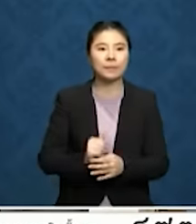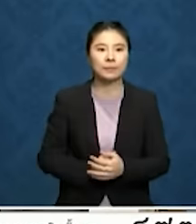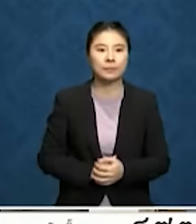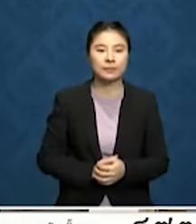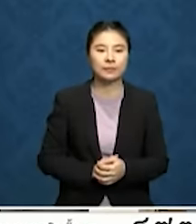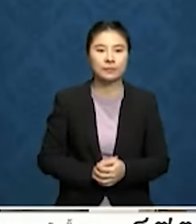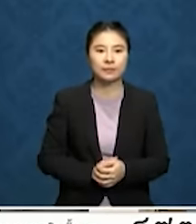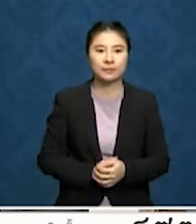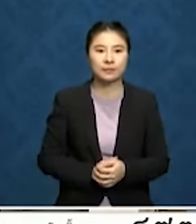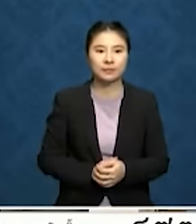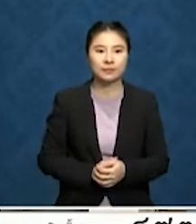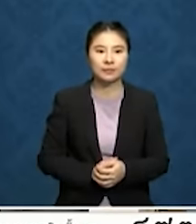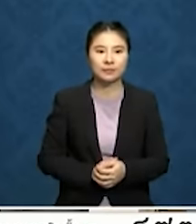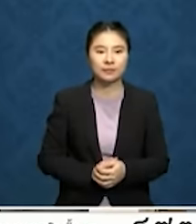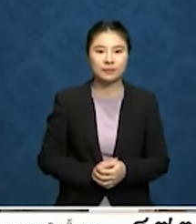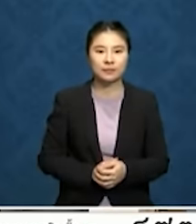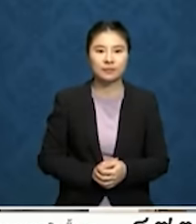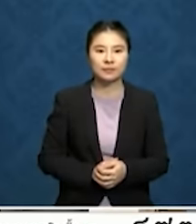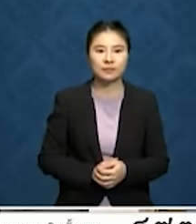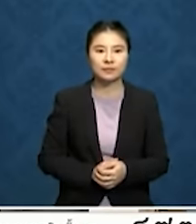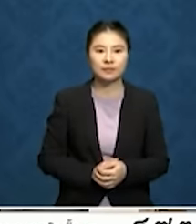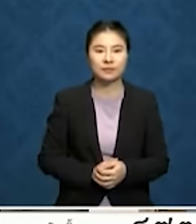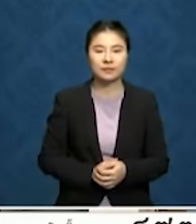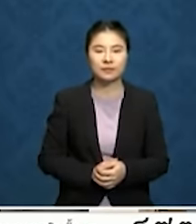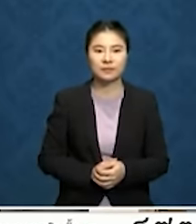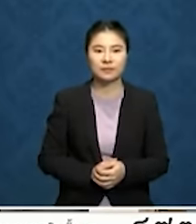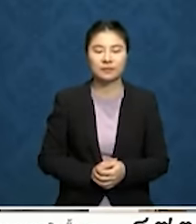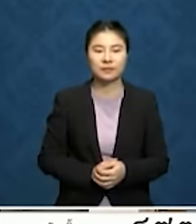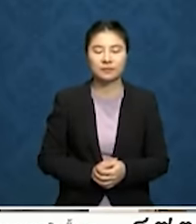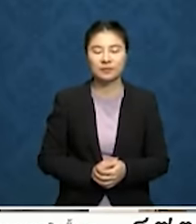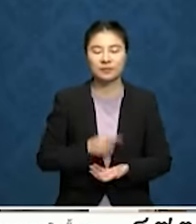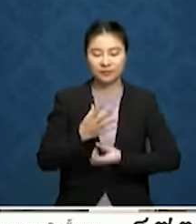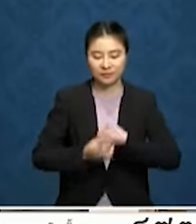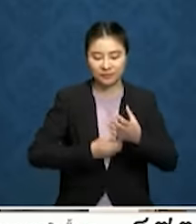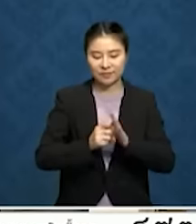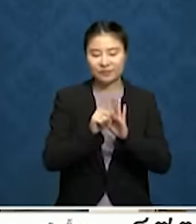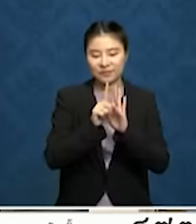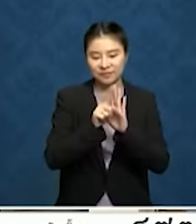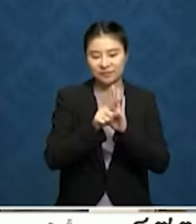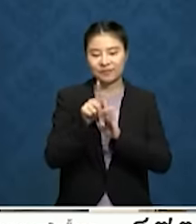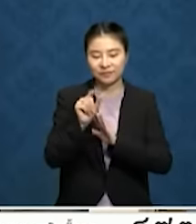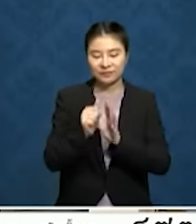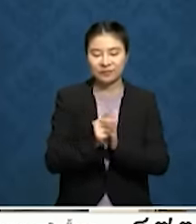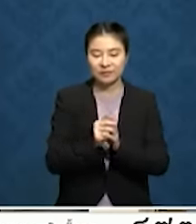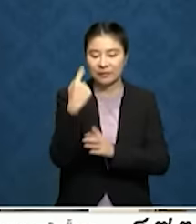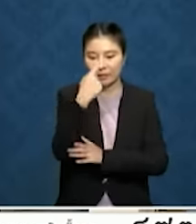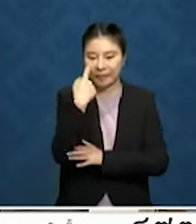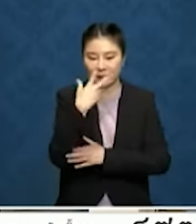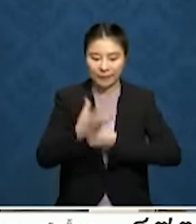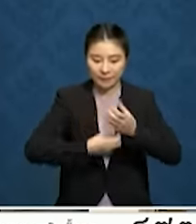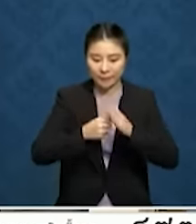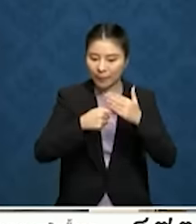จะดำเนินการตามนี้นะครับนะขออนุญาตให้วิปรายได้20นาทีเดี๋ยวท่านส่งรายชื่อมาหน่อย20นาทีกี่ท่